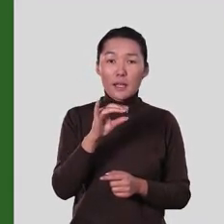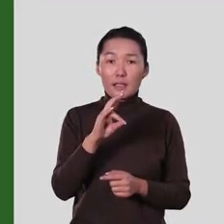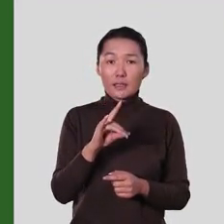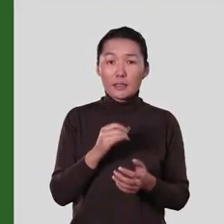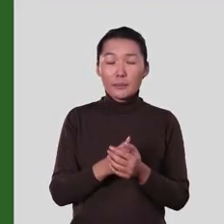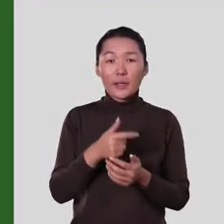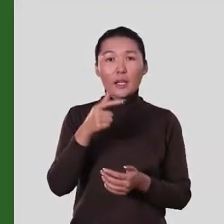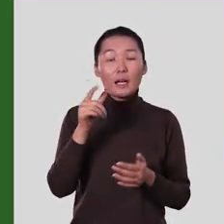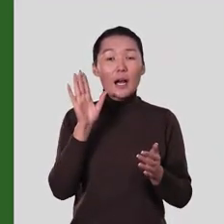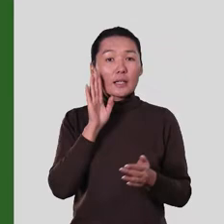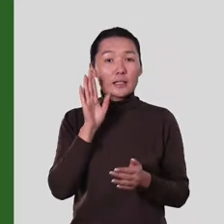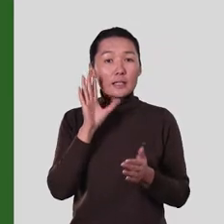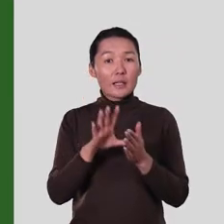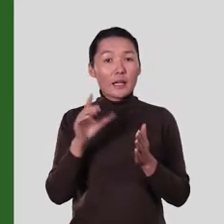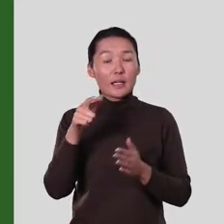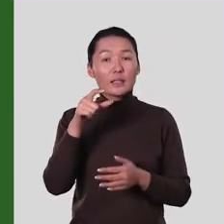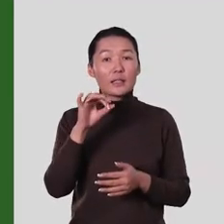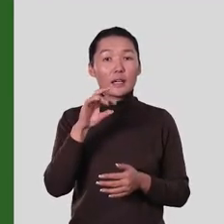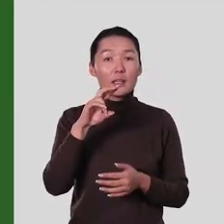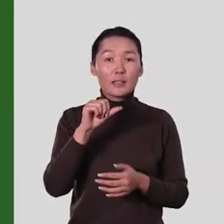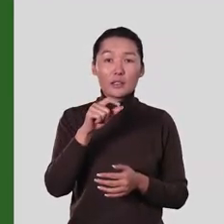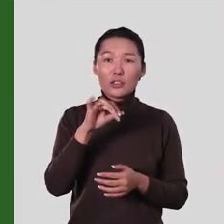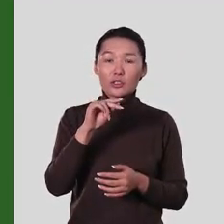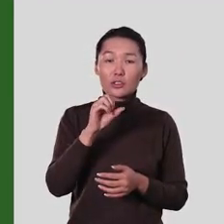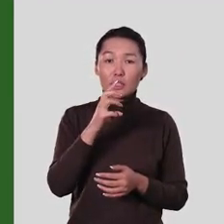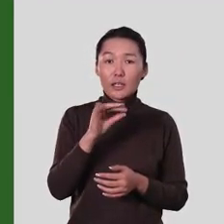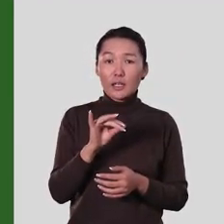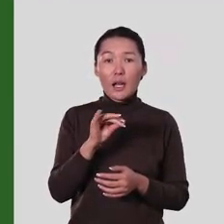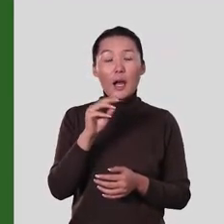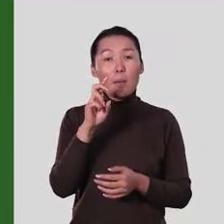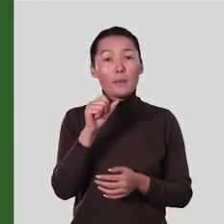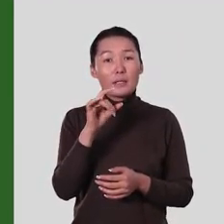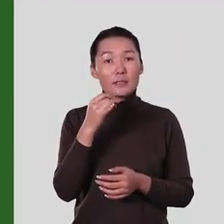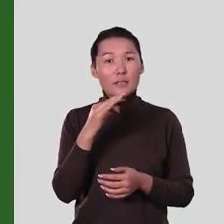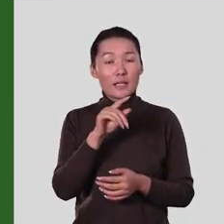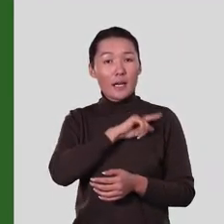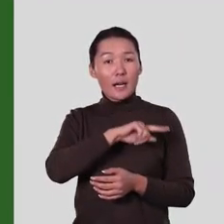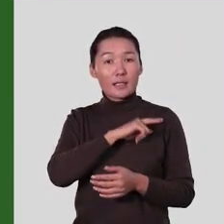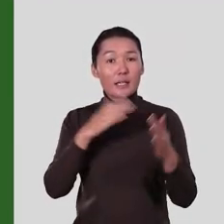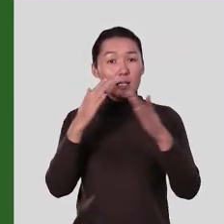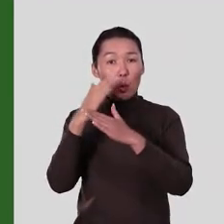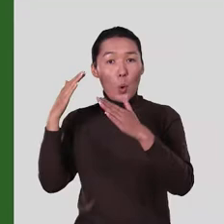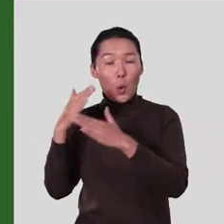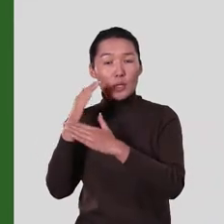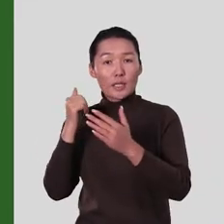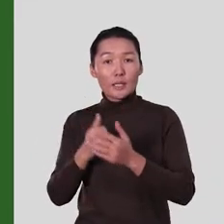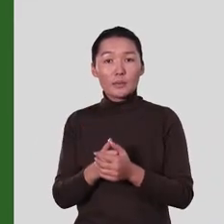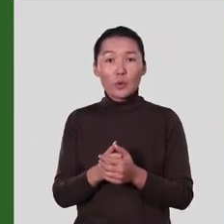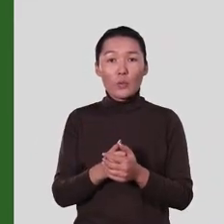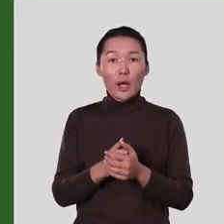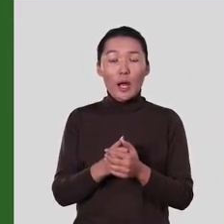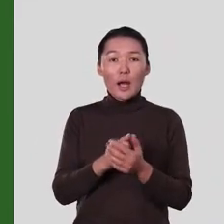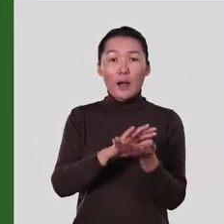Гидрогеологические массивы характерны для горных хребтов, образовавшихся в результате поднятия смятых в